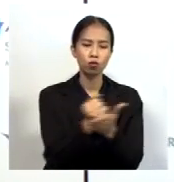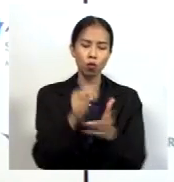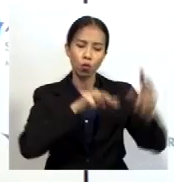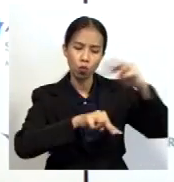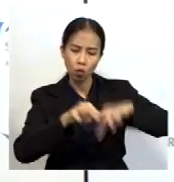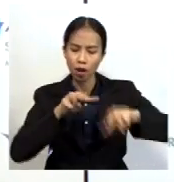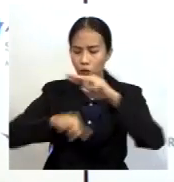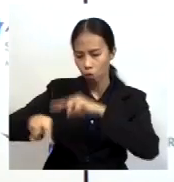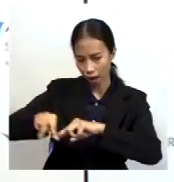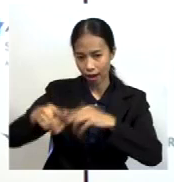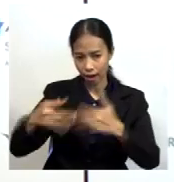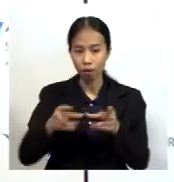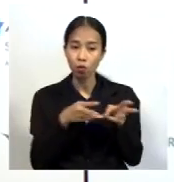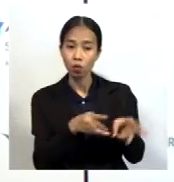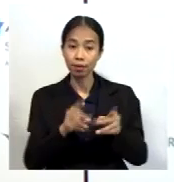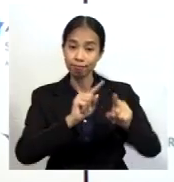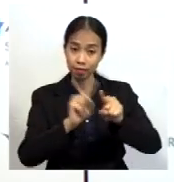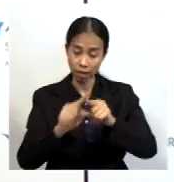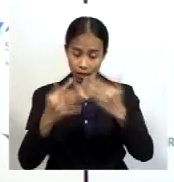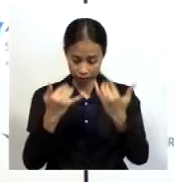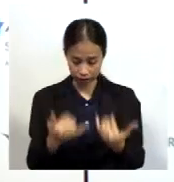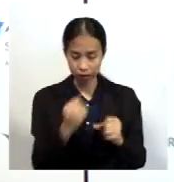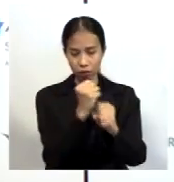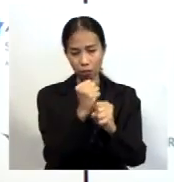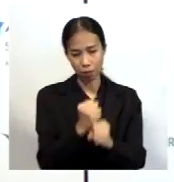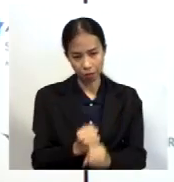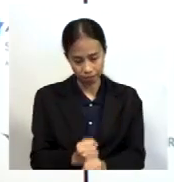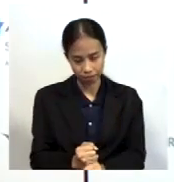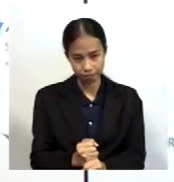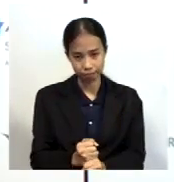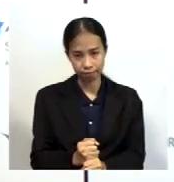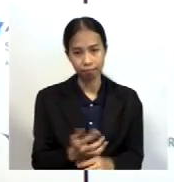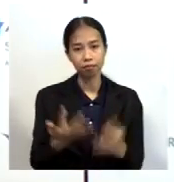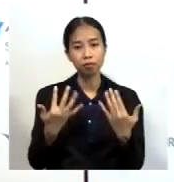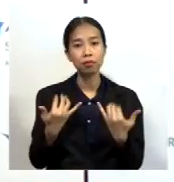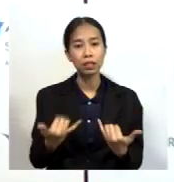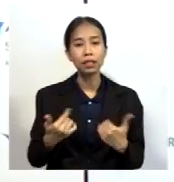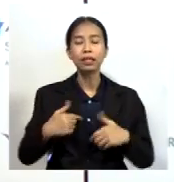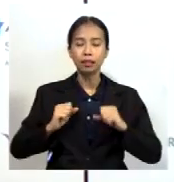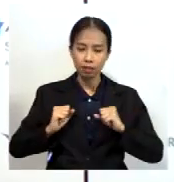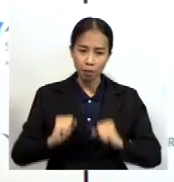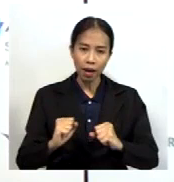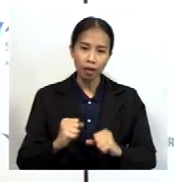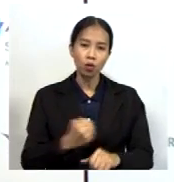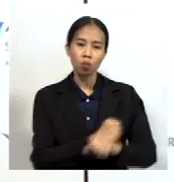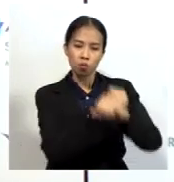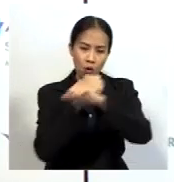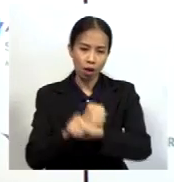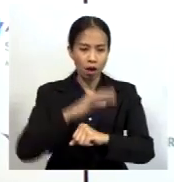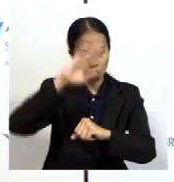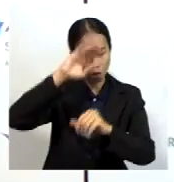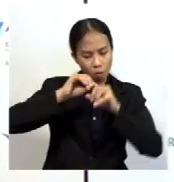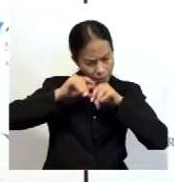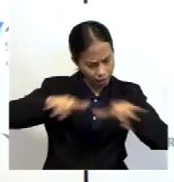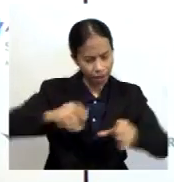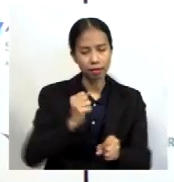ดยมาตรการต่างๆที่เรากำลังดำเนินการอยู่ตอนนี้พวกเราก็จะเห็นว่าเราก็สามารถควบคุมการแพร่ระบาดได้นะครับ